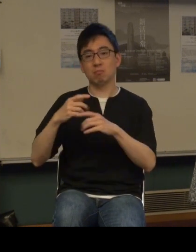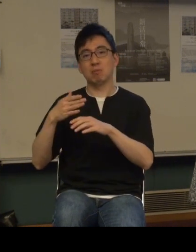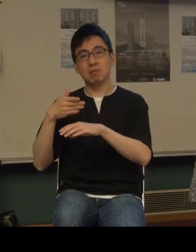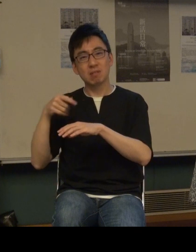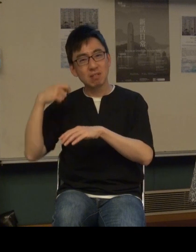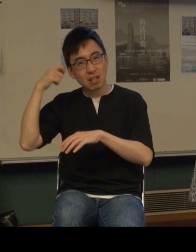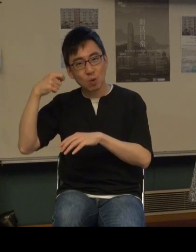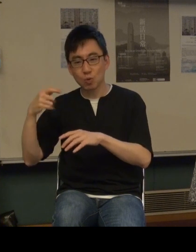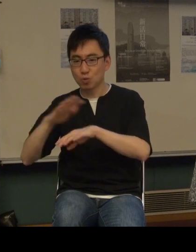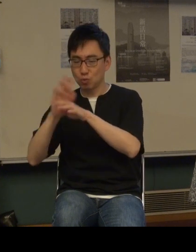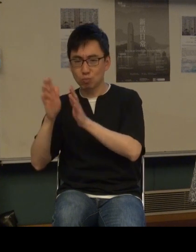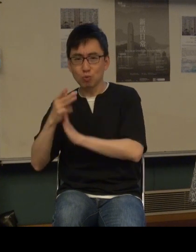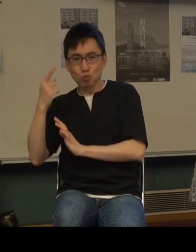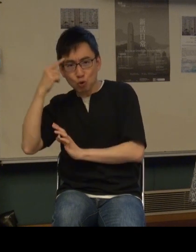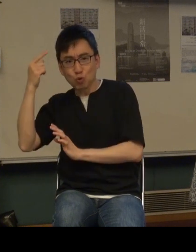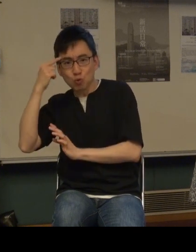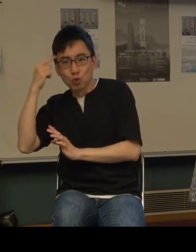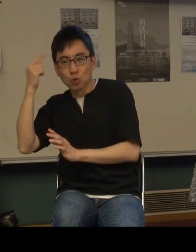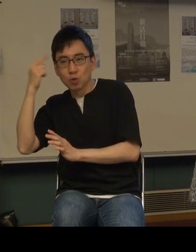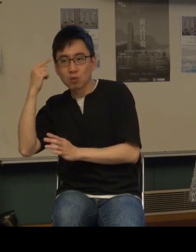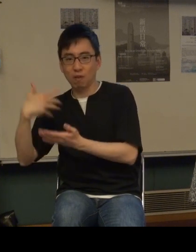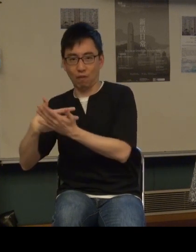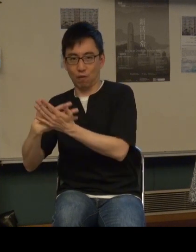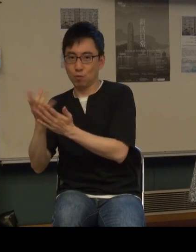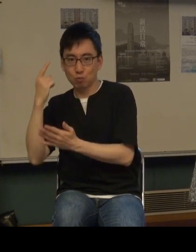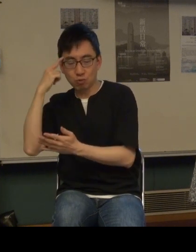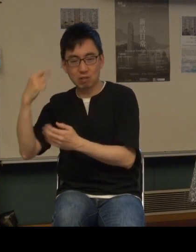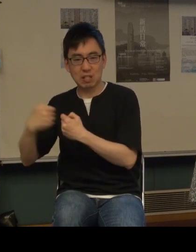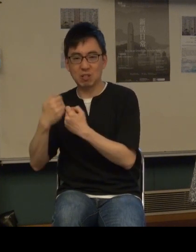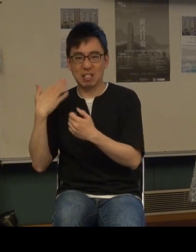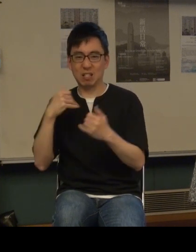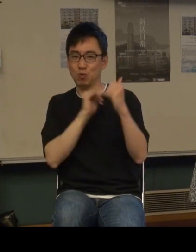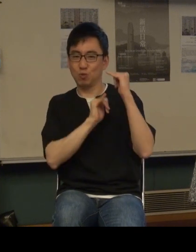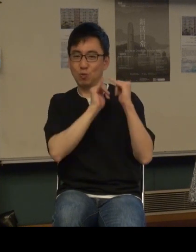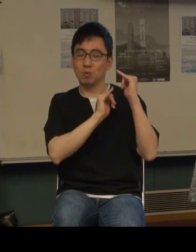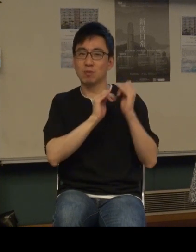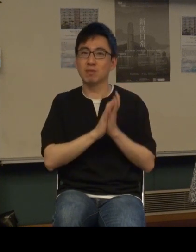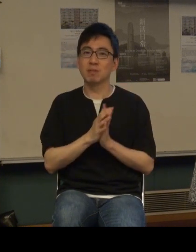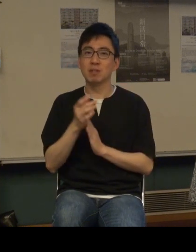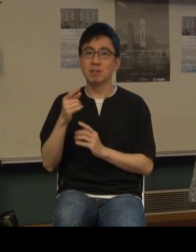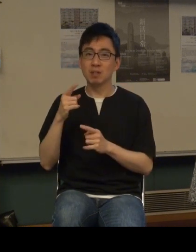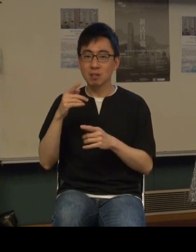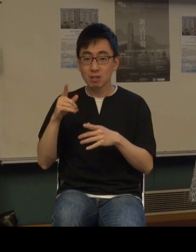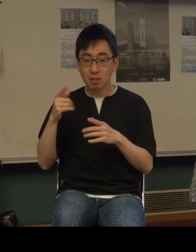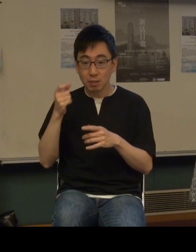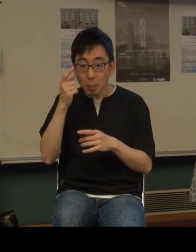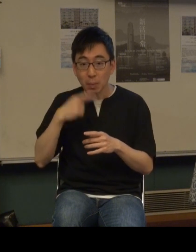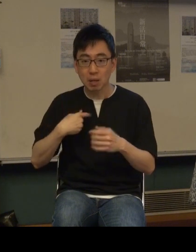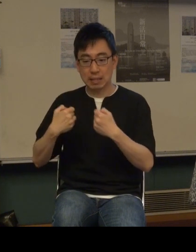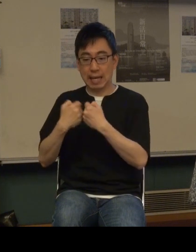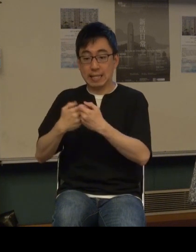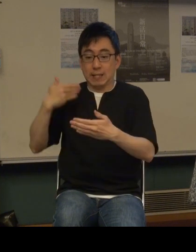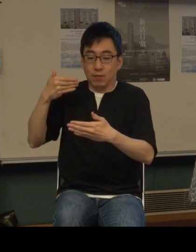分子都有一個這樣的想法，他們都想挑戰一直以來的傳統，特別是大戰就來發生的時候，他們更加是覺得